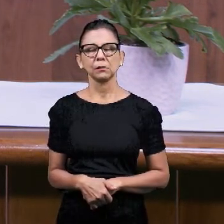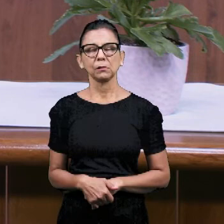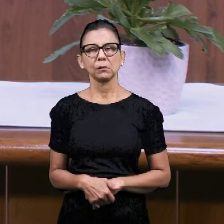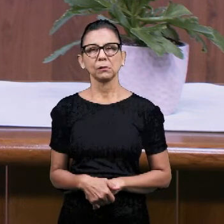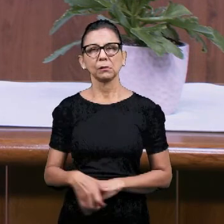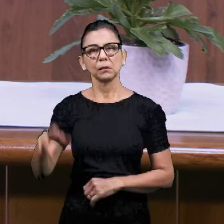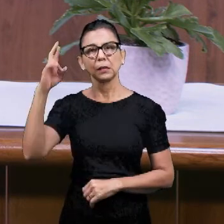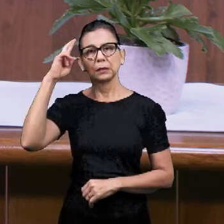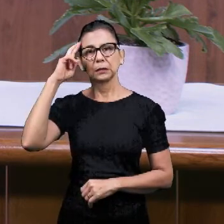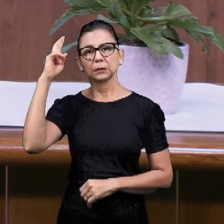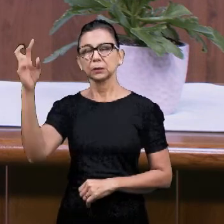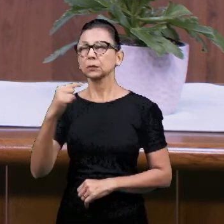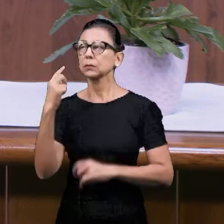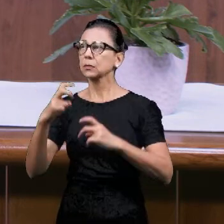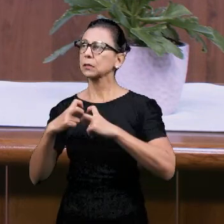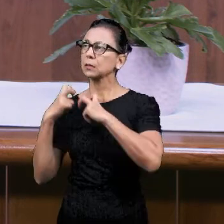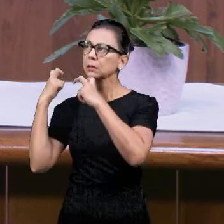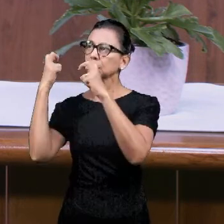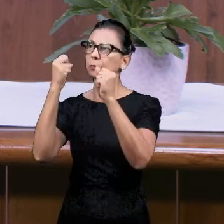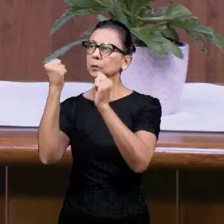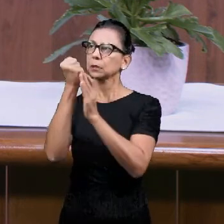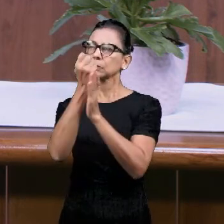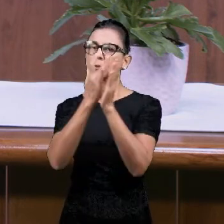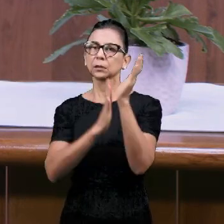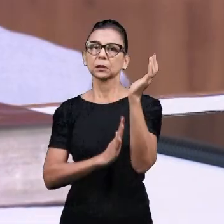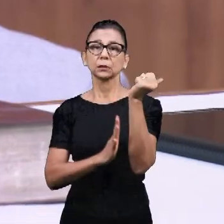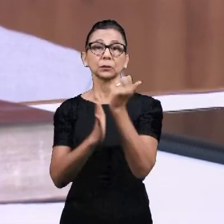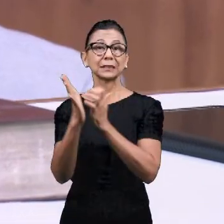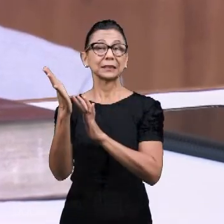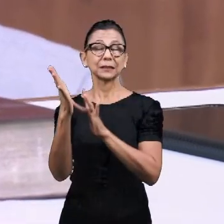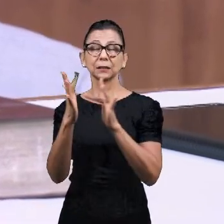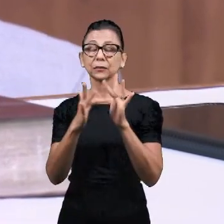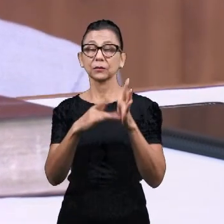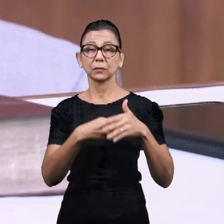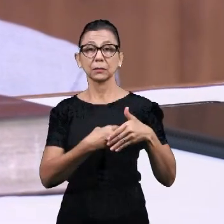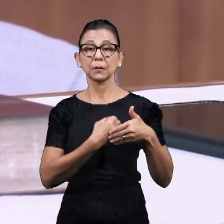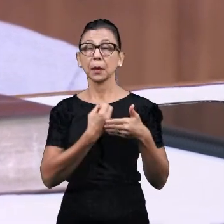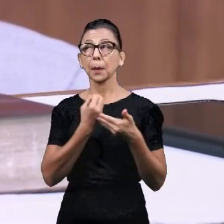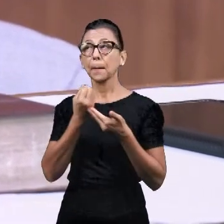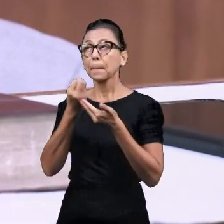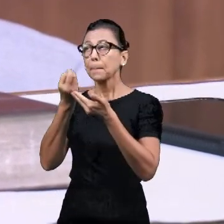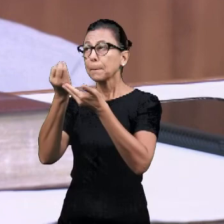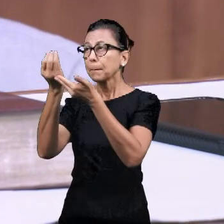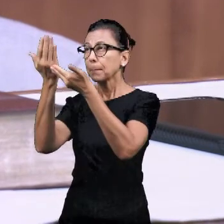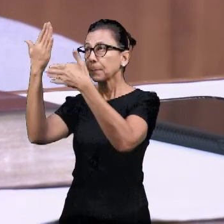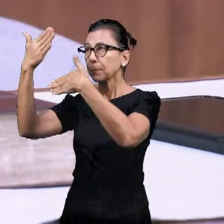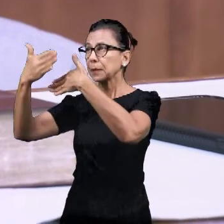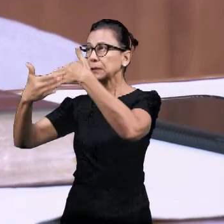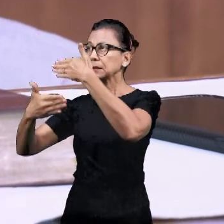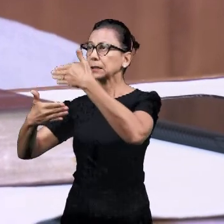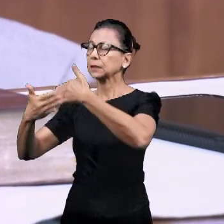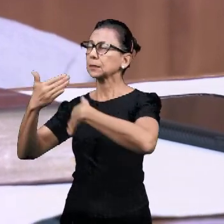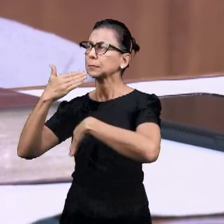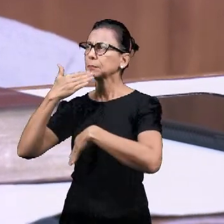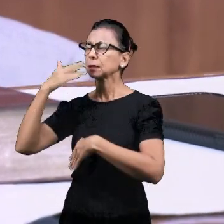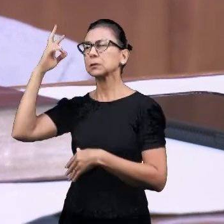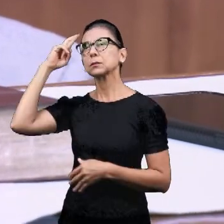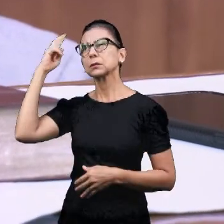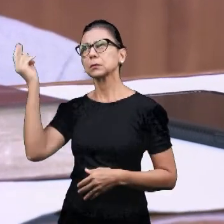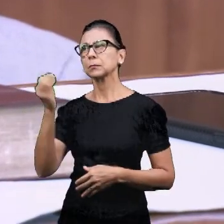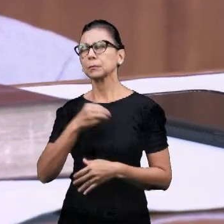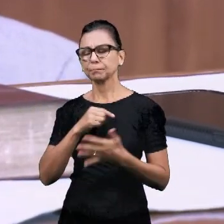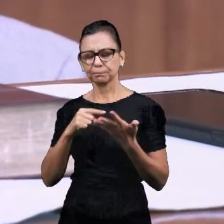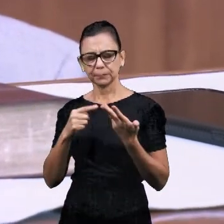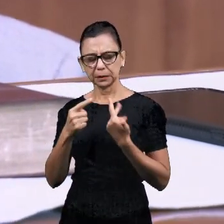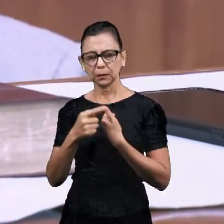Seigneur, nous prions par le pouvoir qui est dans le sang du Seigneur Jésus. Nous mettons nos vies devant toi en demandant au Seigneur le pardon